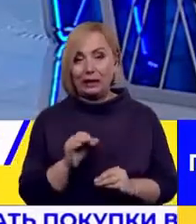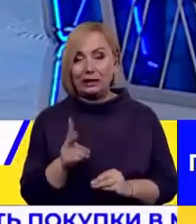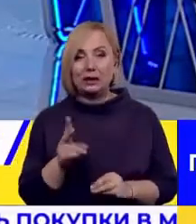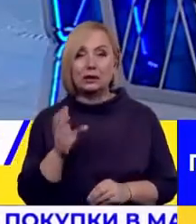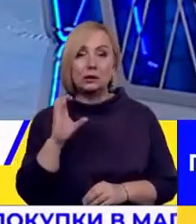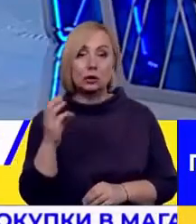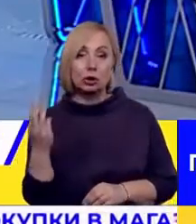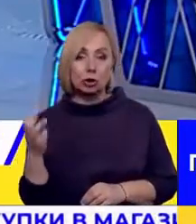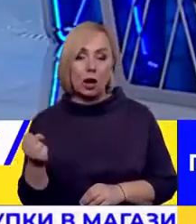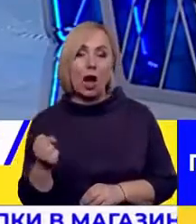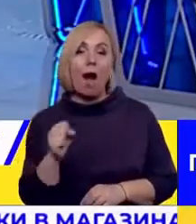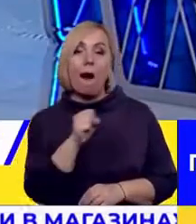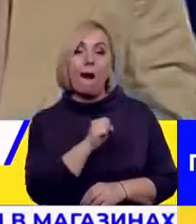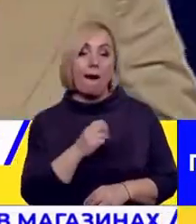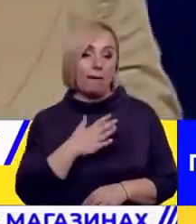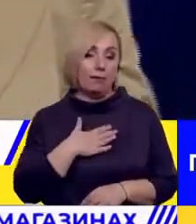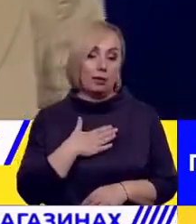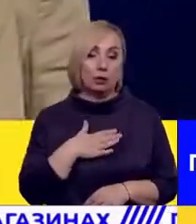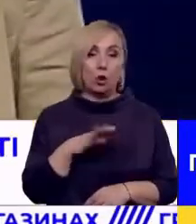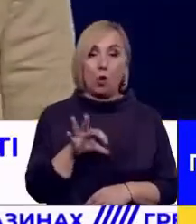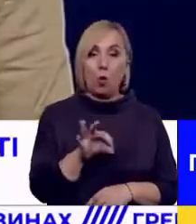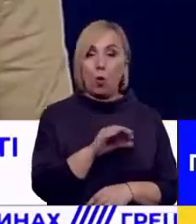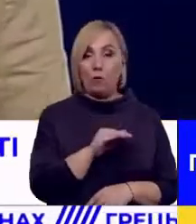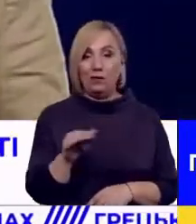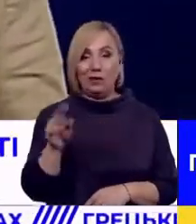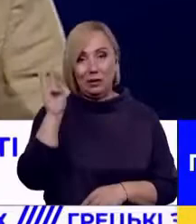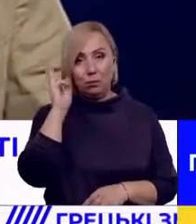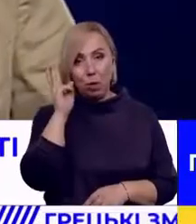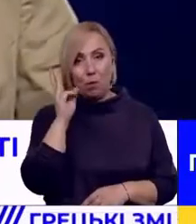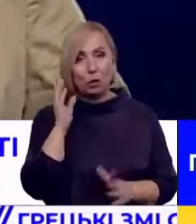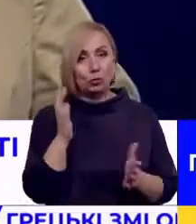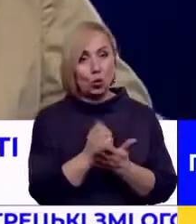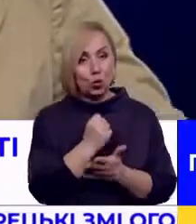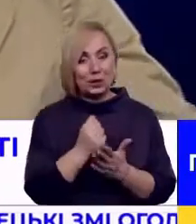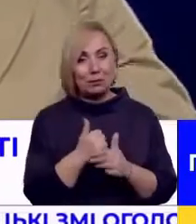дипломатія, так і публічна дипломатія зараз успішна, ну, я б так не сказала.